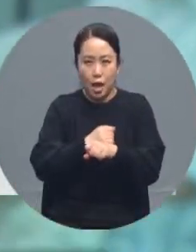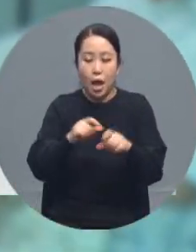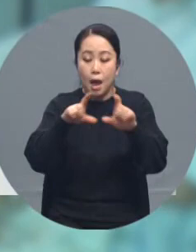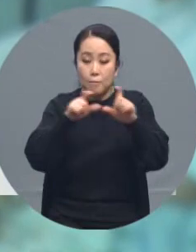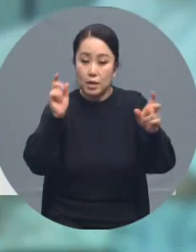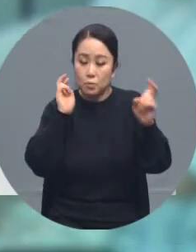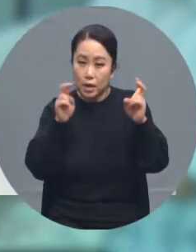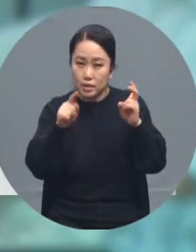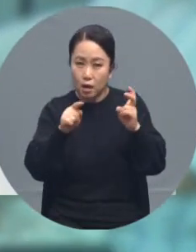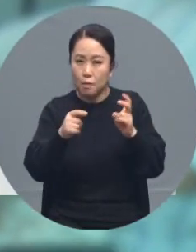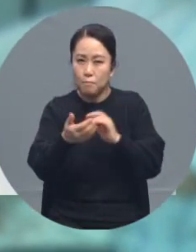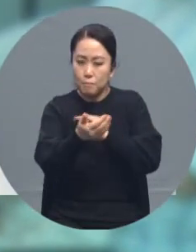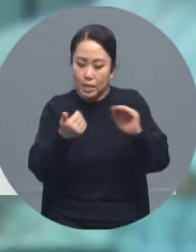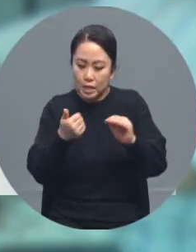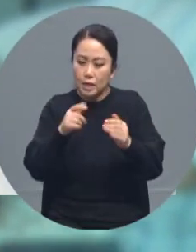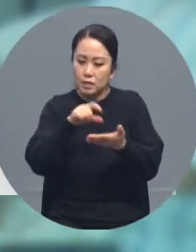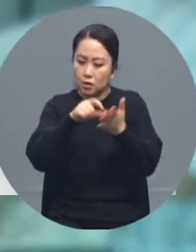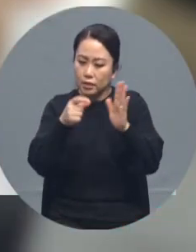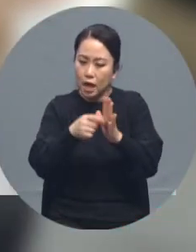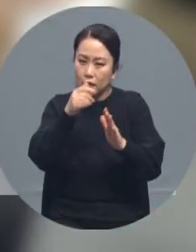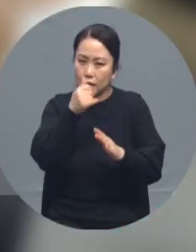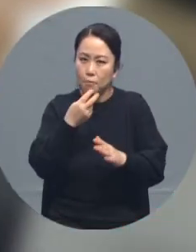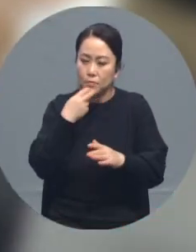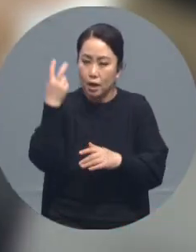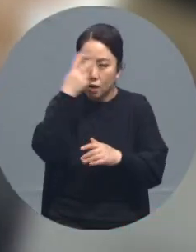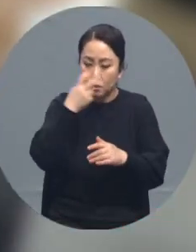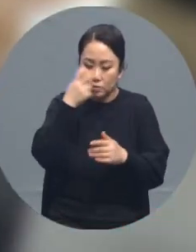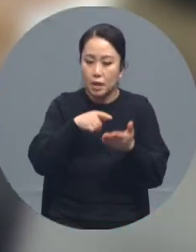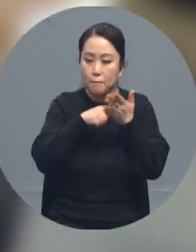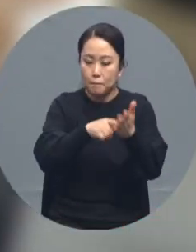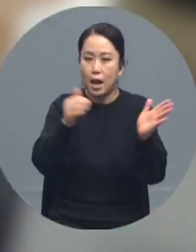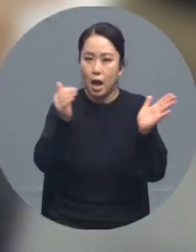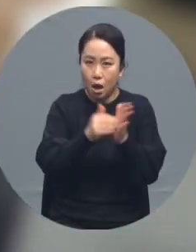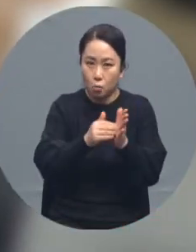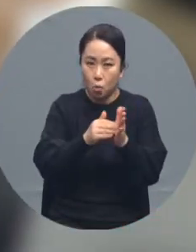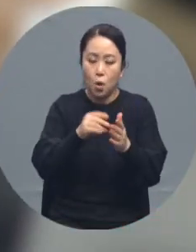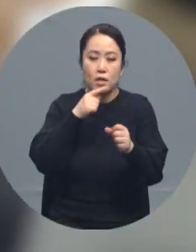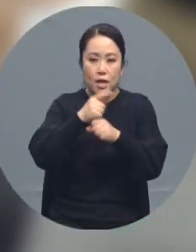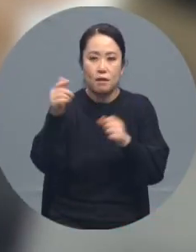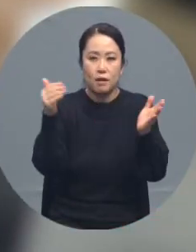적격성 조사를 의뢰하고 내년까지 경제성 분석을 마칠 계획입니다.